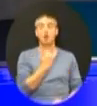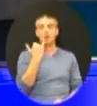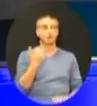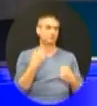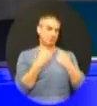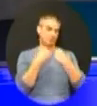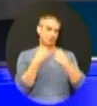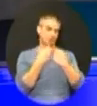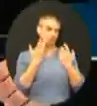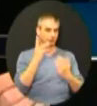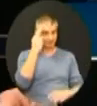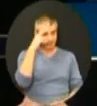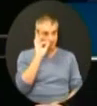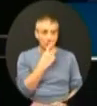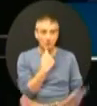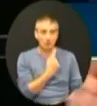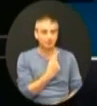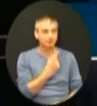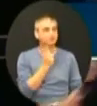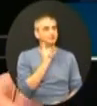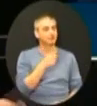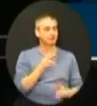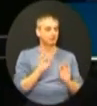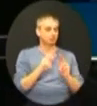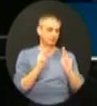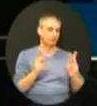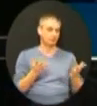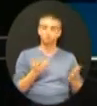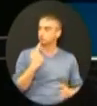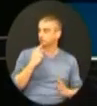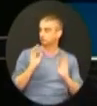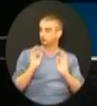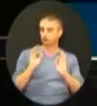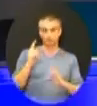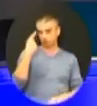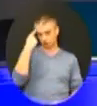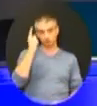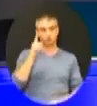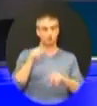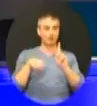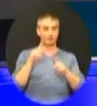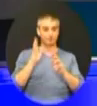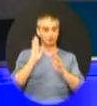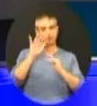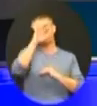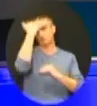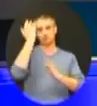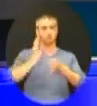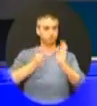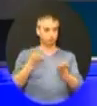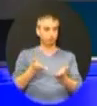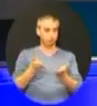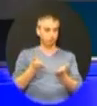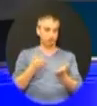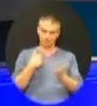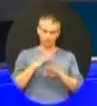התנגשות וההיגיון אומר שצריך איכשהו לפתור את זה בסדר אז כמי שחושבת שיש לפעמים משפטיזציה יתר של המערכת אני